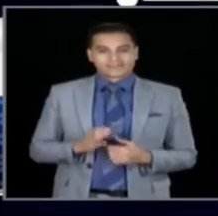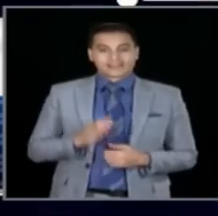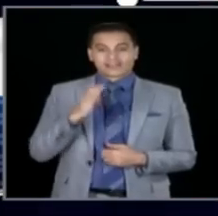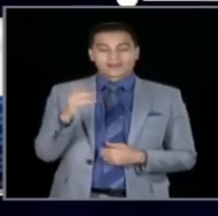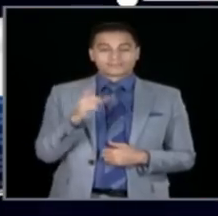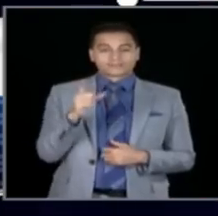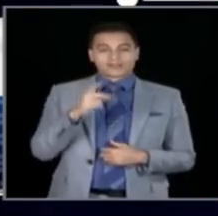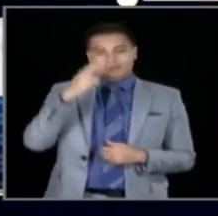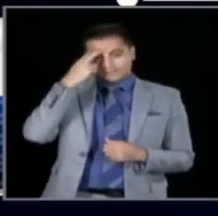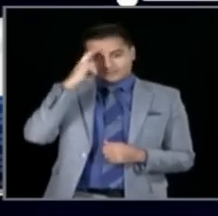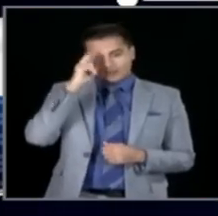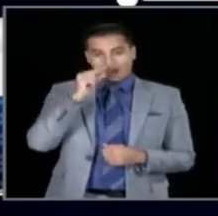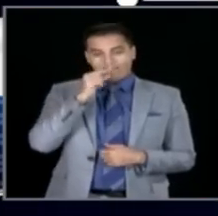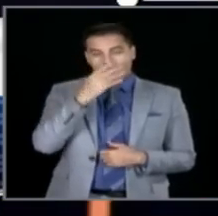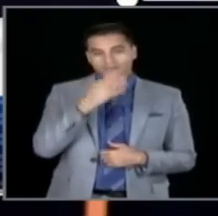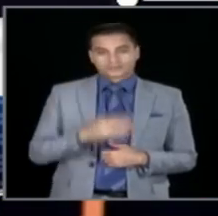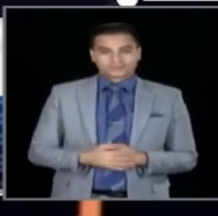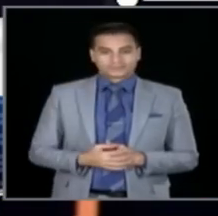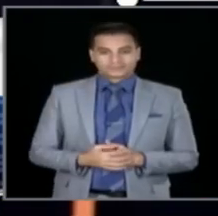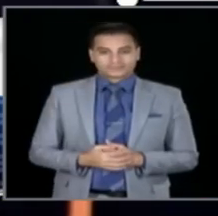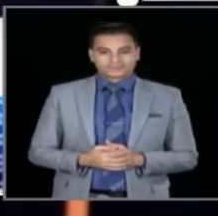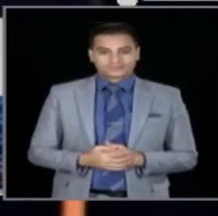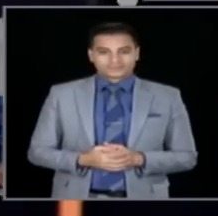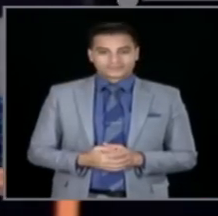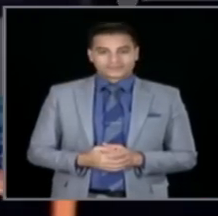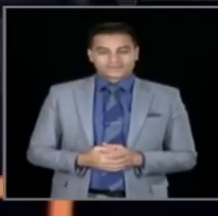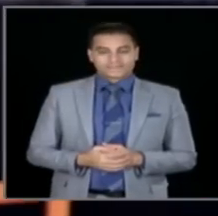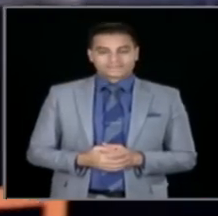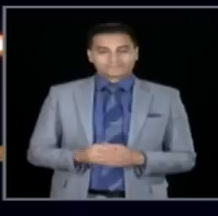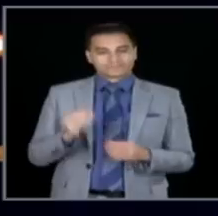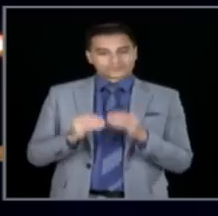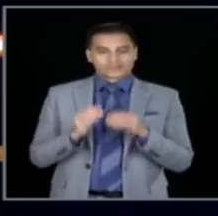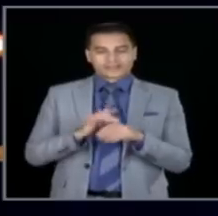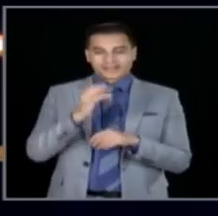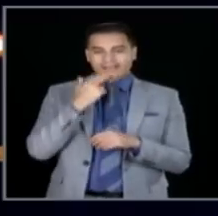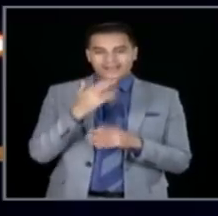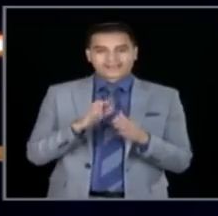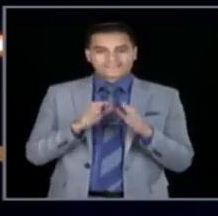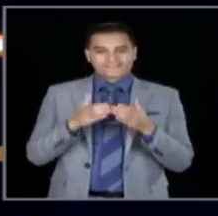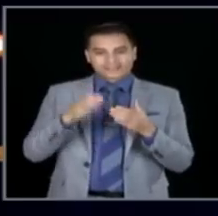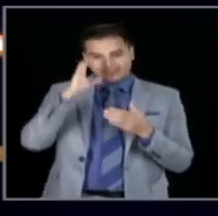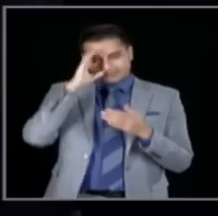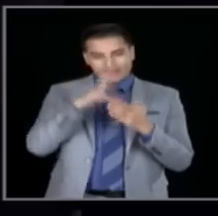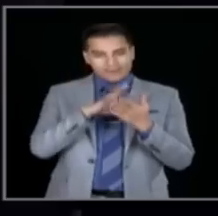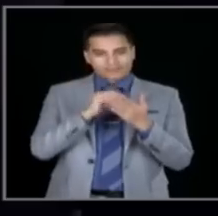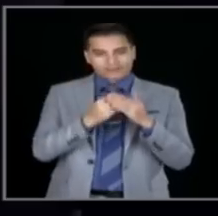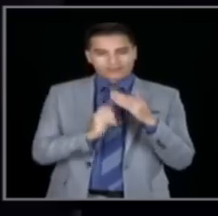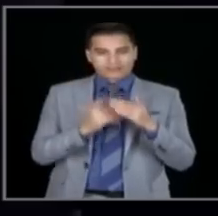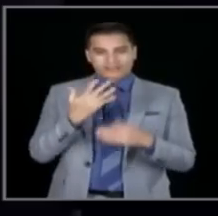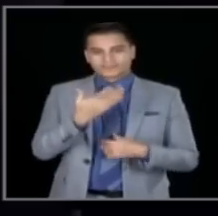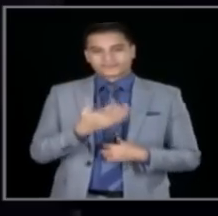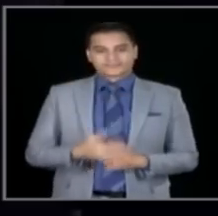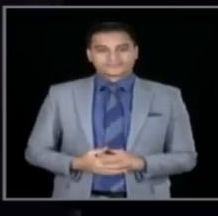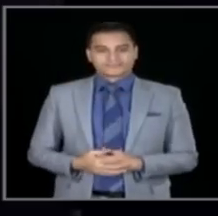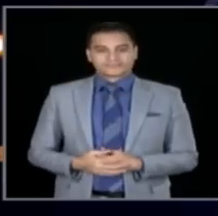الإجابة الصحيحة البرازيل. هارد لك يا محمود، فريق الزمالك هيبتدي بناقص